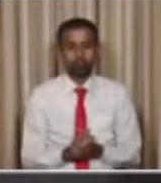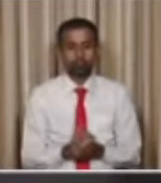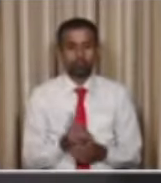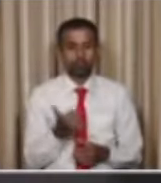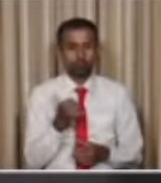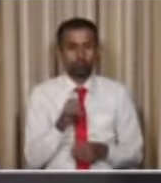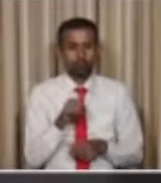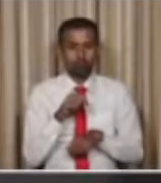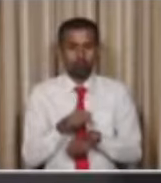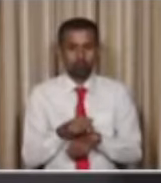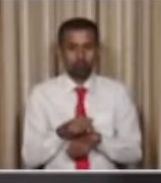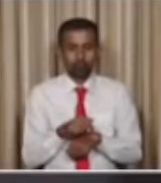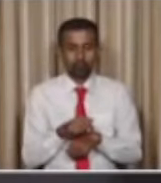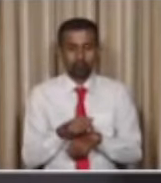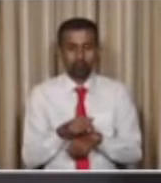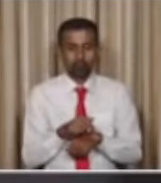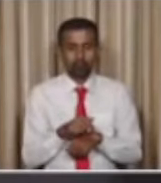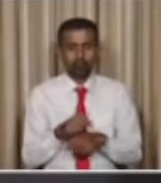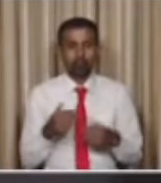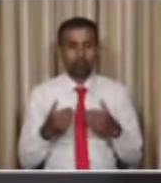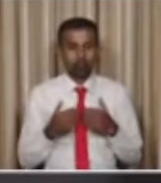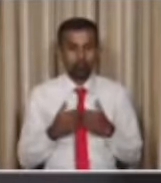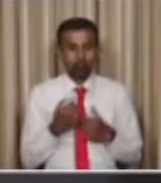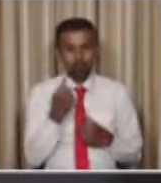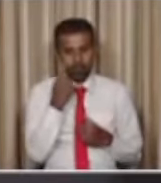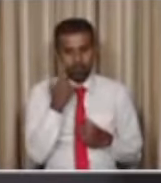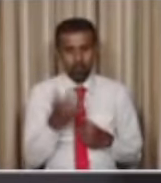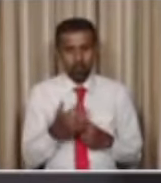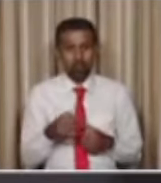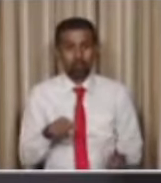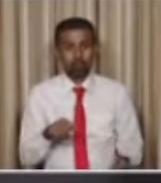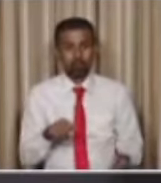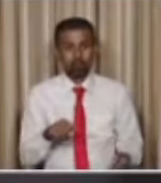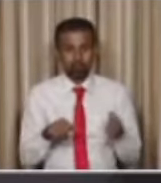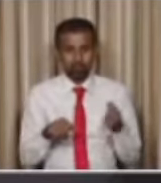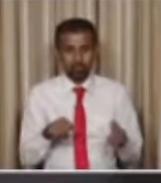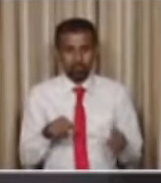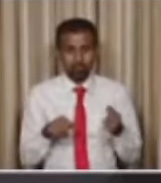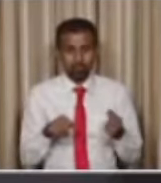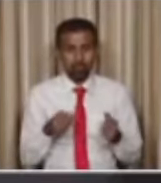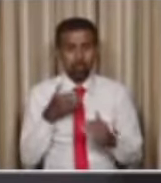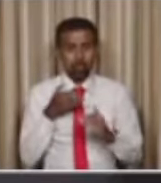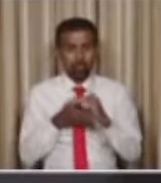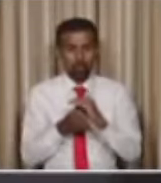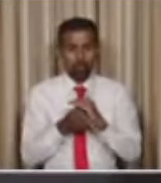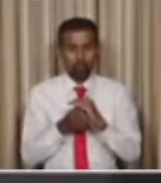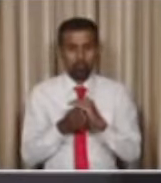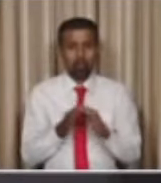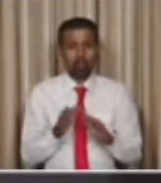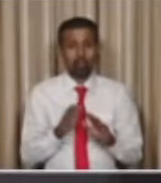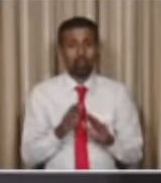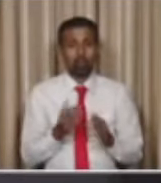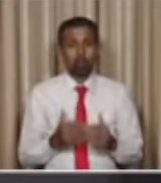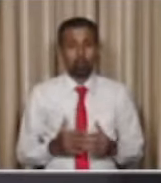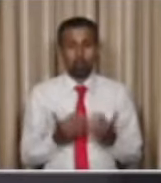ಸಮಹಾರ ವೇಳಾವಟ ಅಪಿ ದೆಕ್ಕ ತ್ರಿರೋಧ ರತಯ ಎತುಲೆ ದರುವೋ